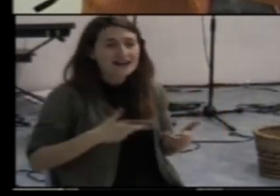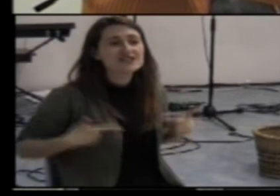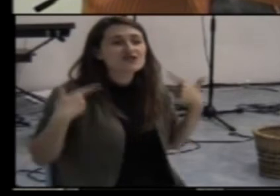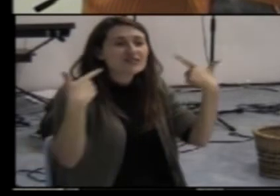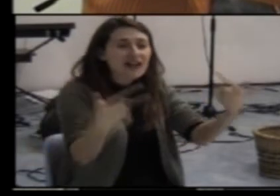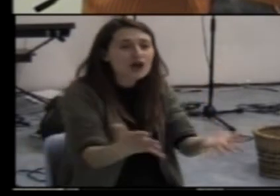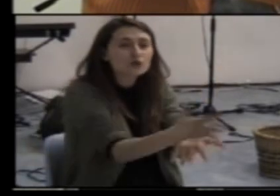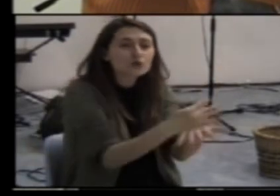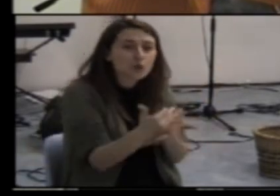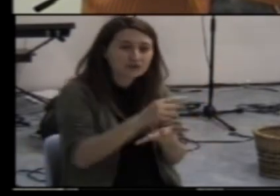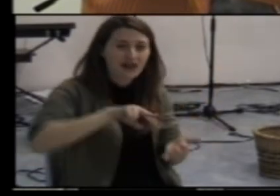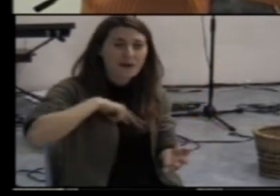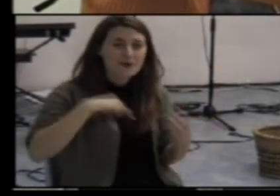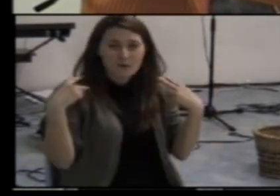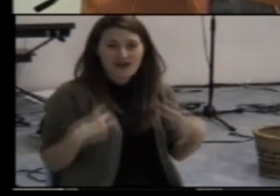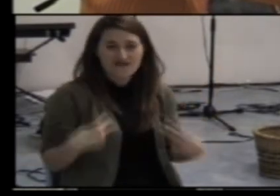te.